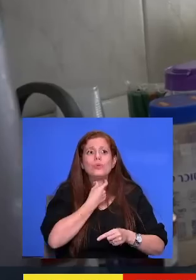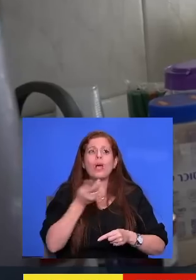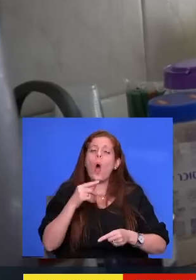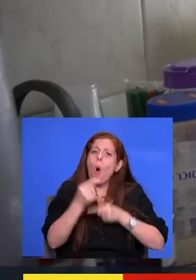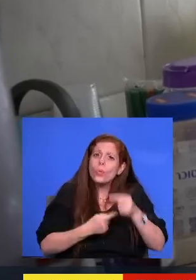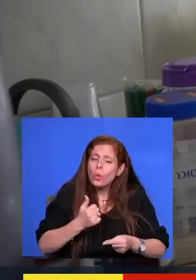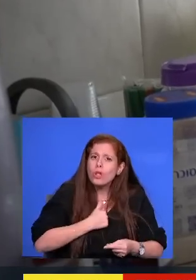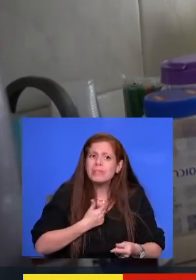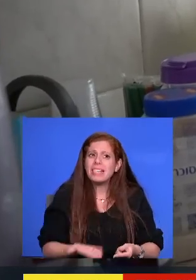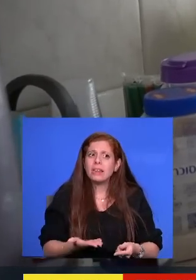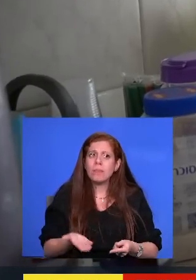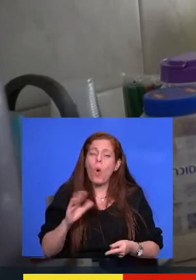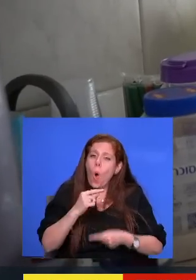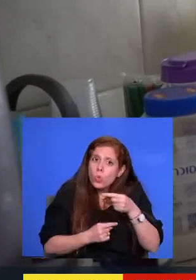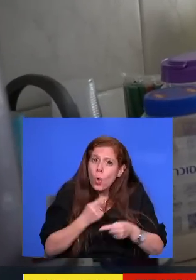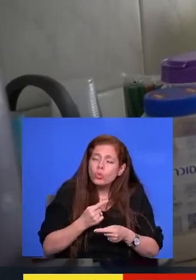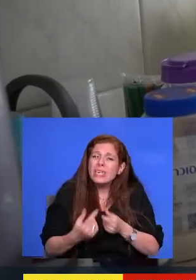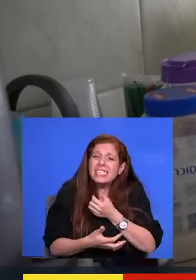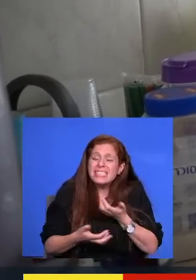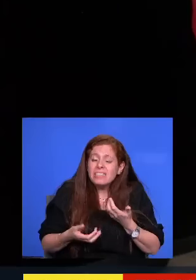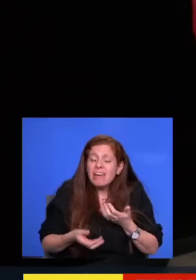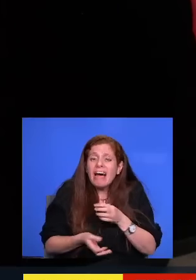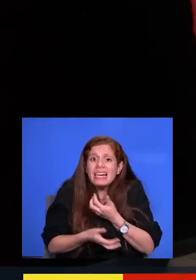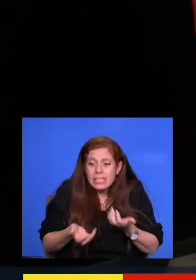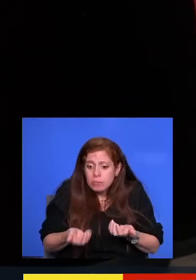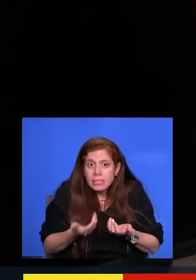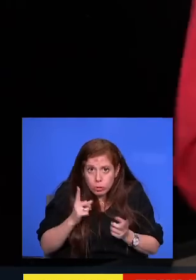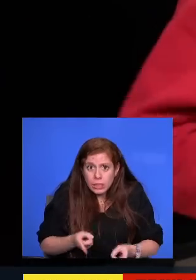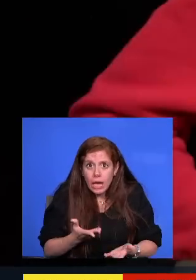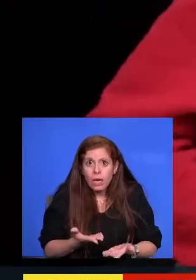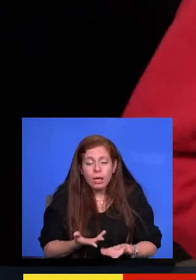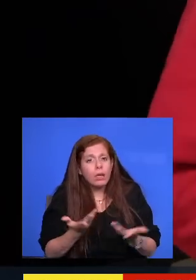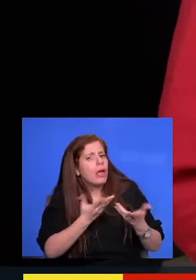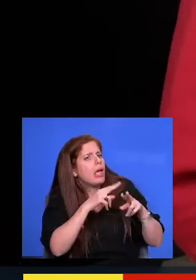מסכנים, עוד דור של נזקקים, זה מה שבונים, זה מה שרוצים. איך תשרדו?